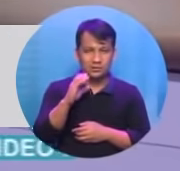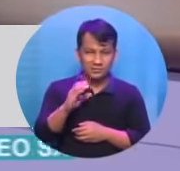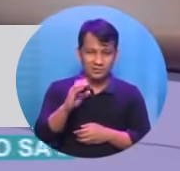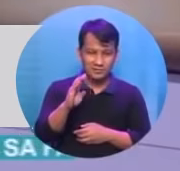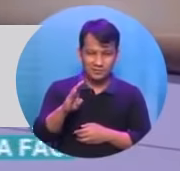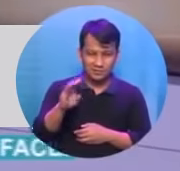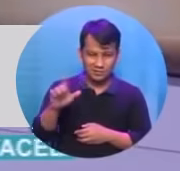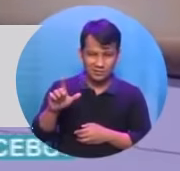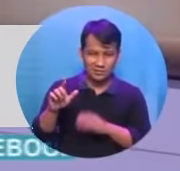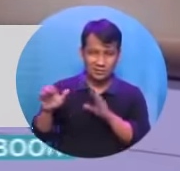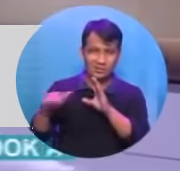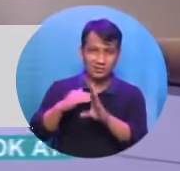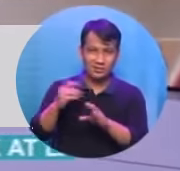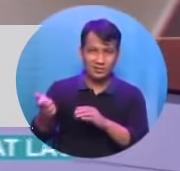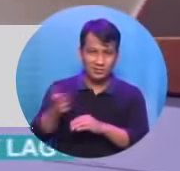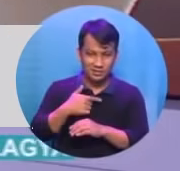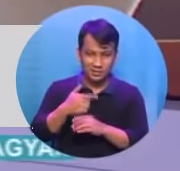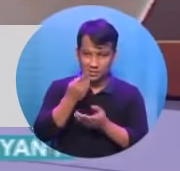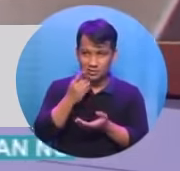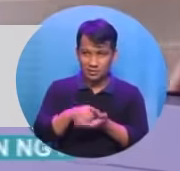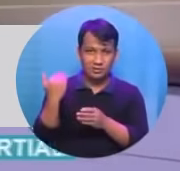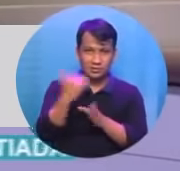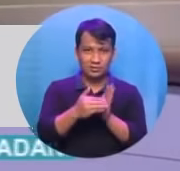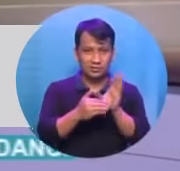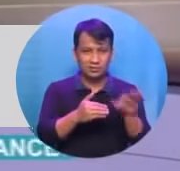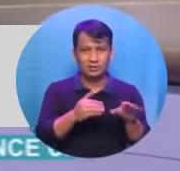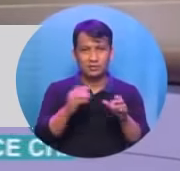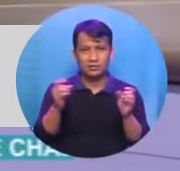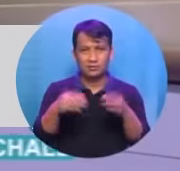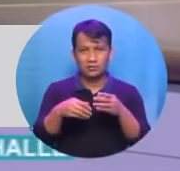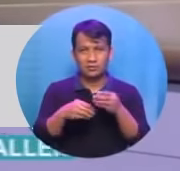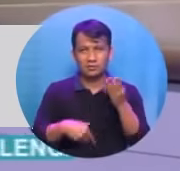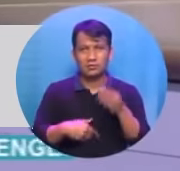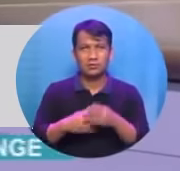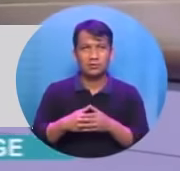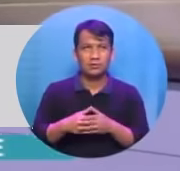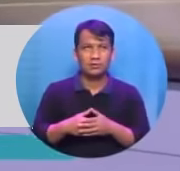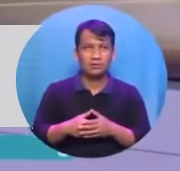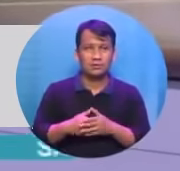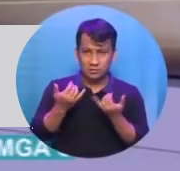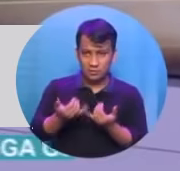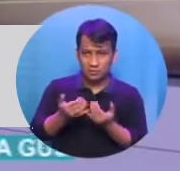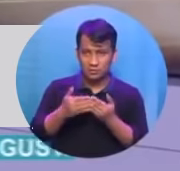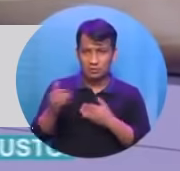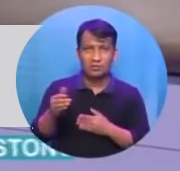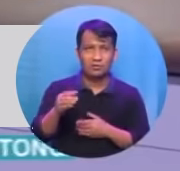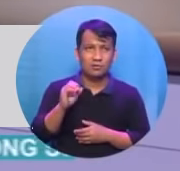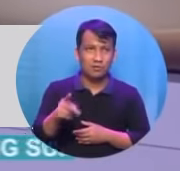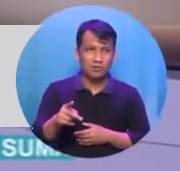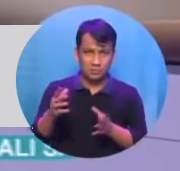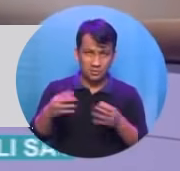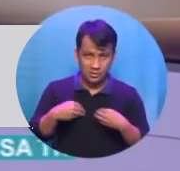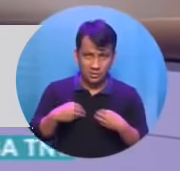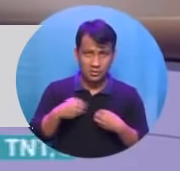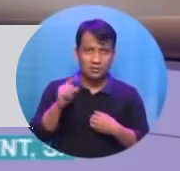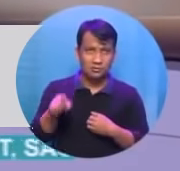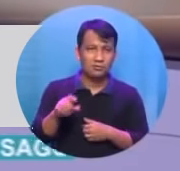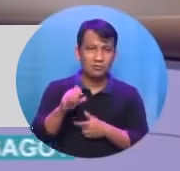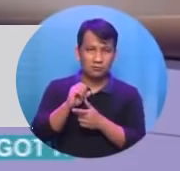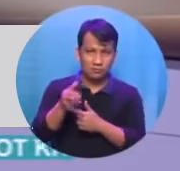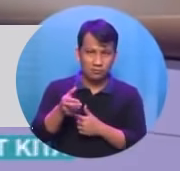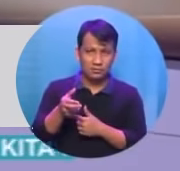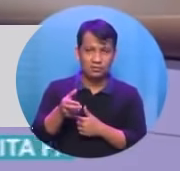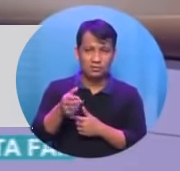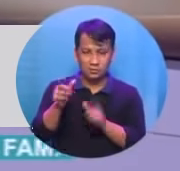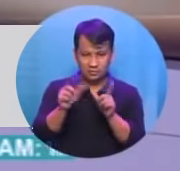namin yung ano, yung mga dokumento kay Director. Okay. At today, may si-CBL na yon. Pag natanggap, edi okay na